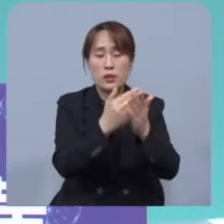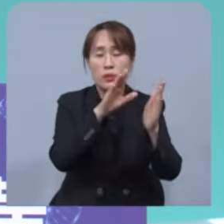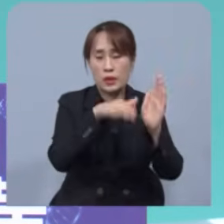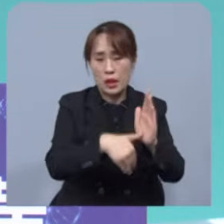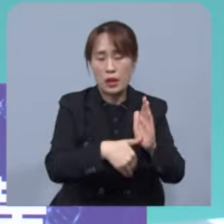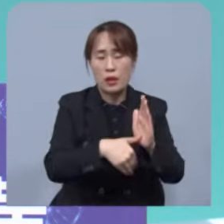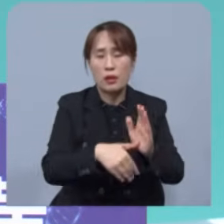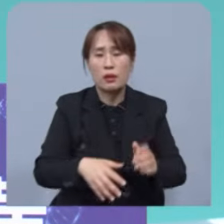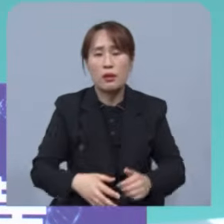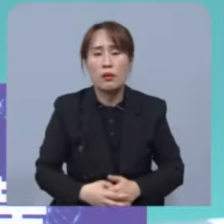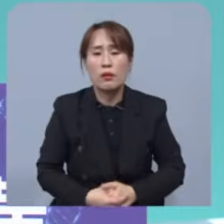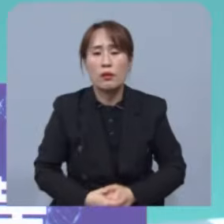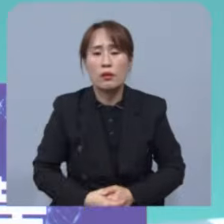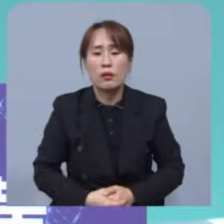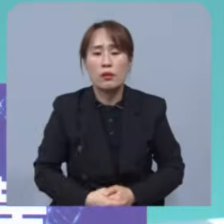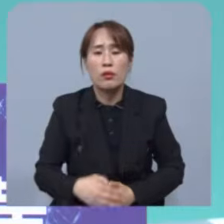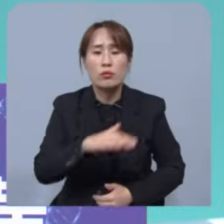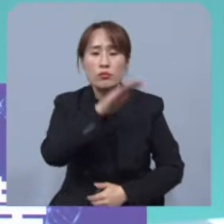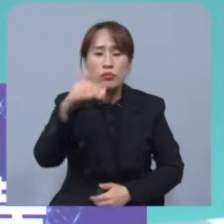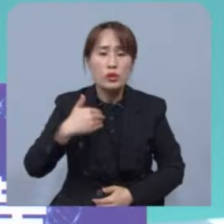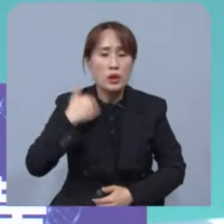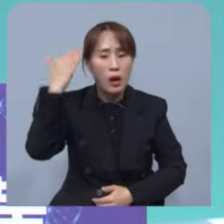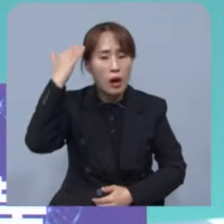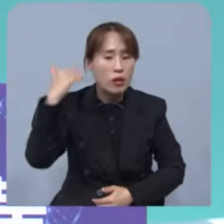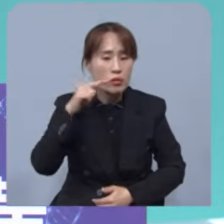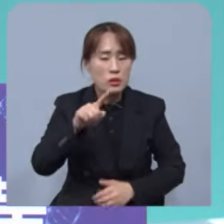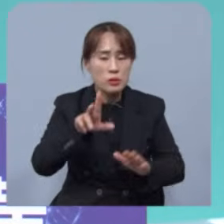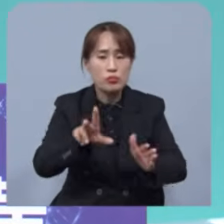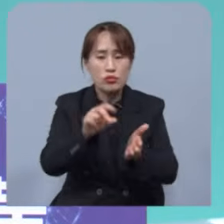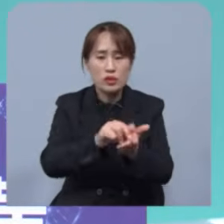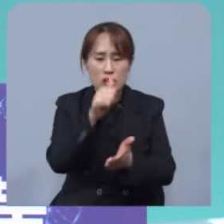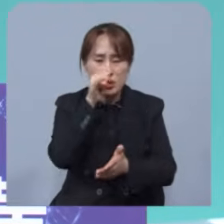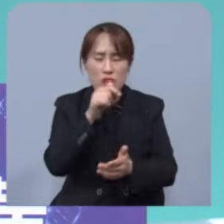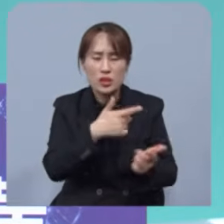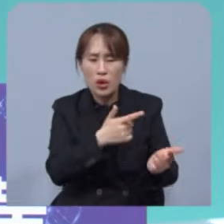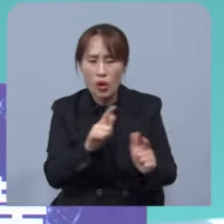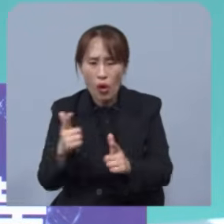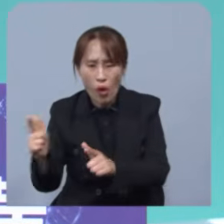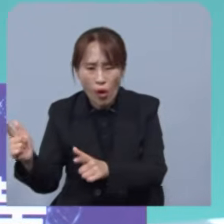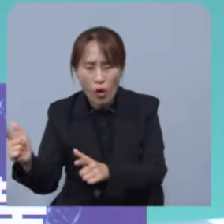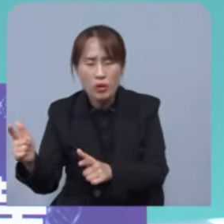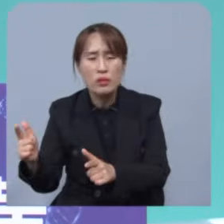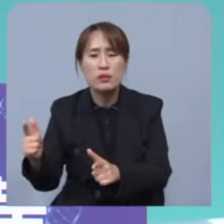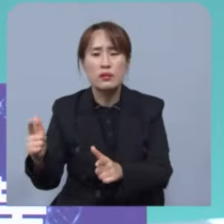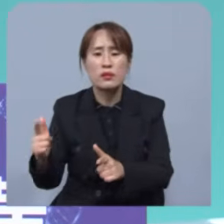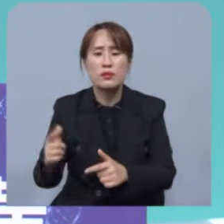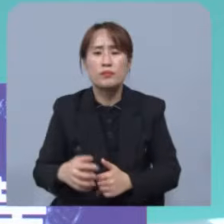시기에 우리 대한민국이 현재 문제되고 있는 여러 가지